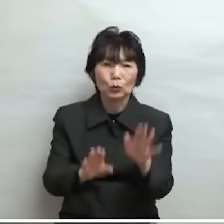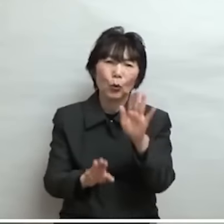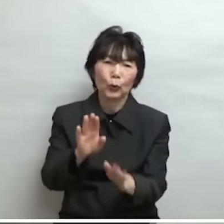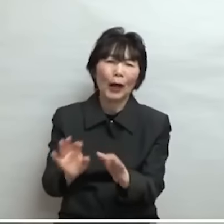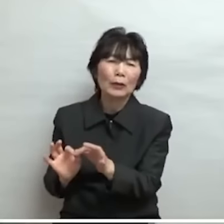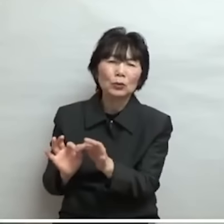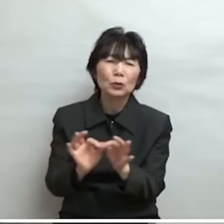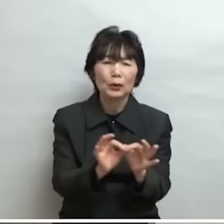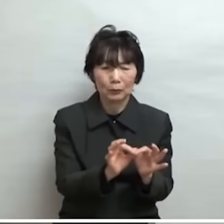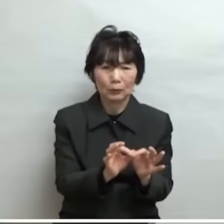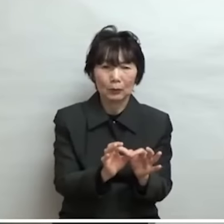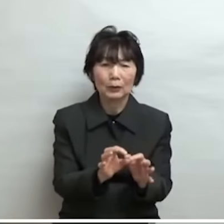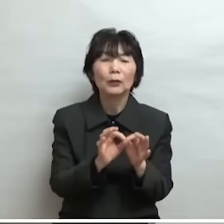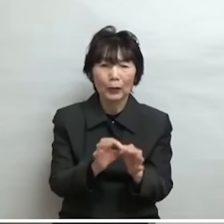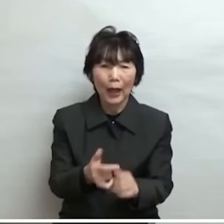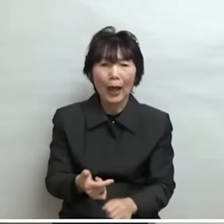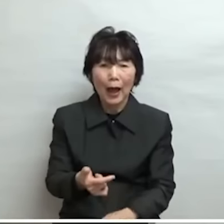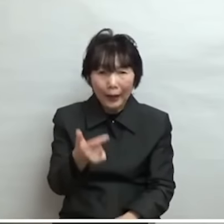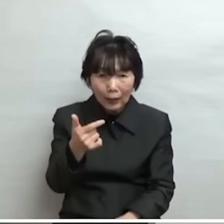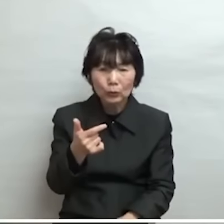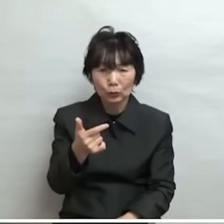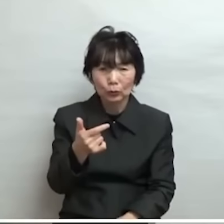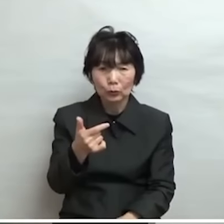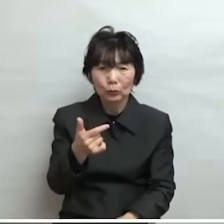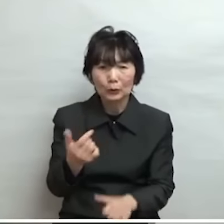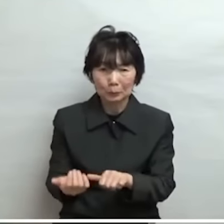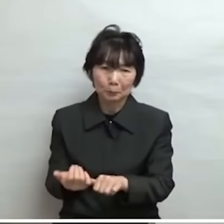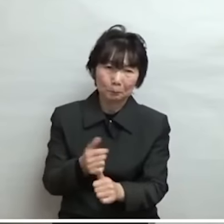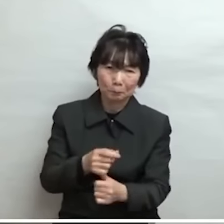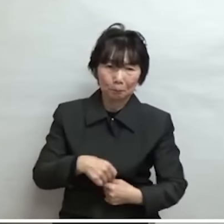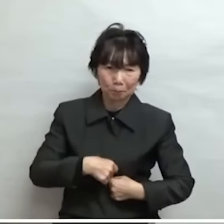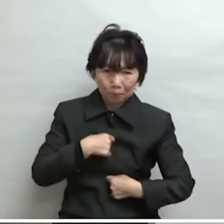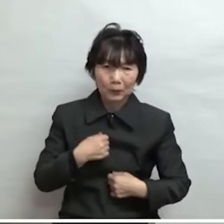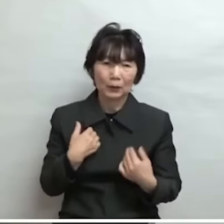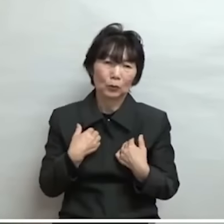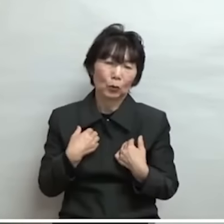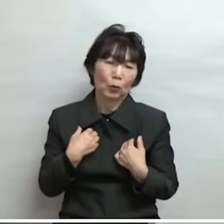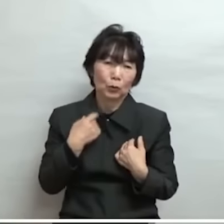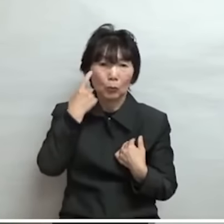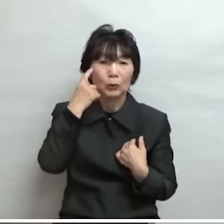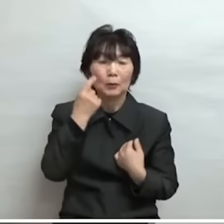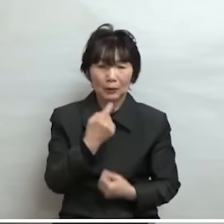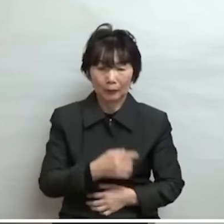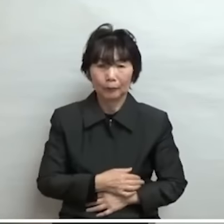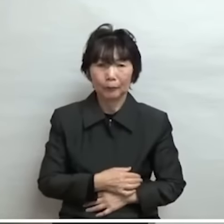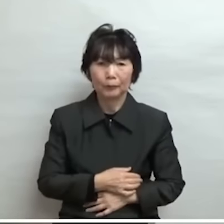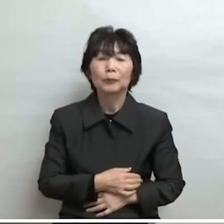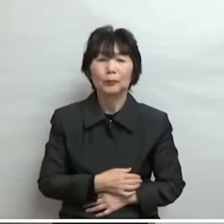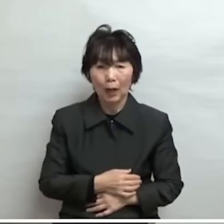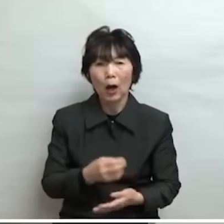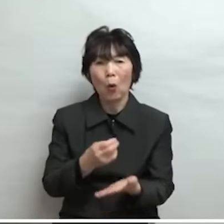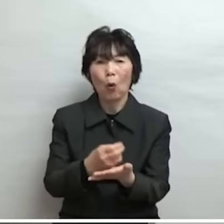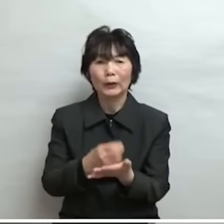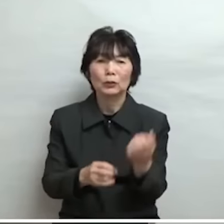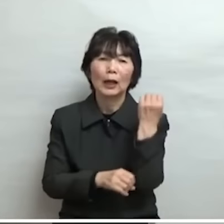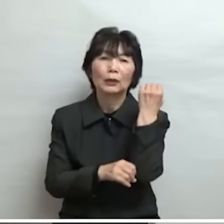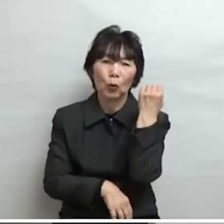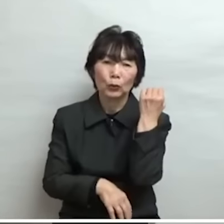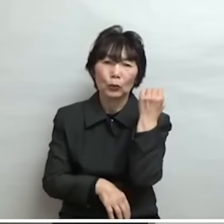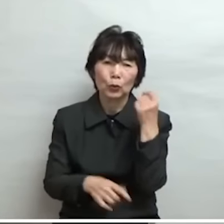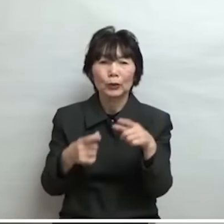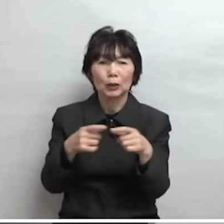で、これ一日も早くしっかりとこれを正さなきゃいけないとずっと知事として考えていました。これはやはり法治国家としてもだし、